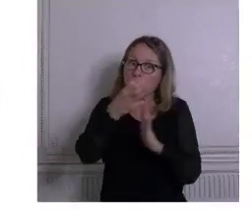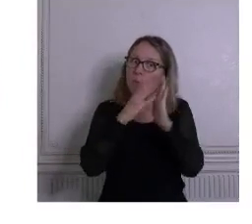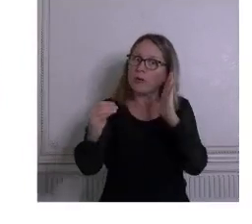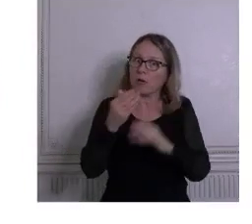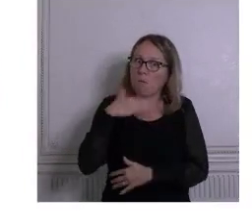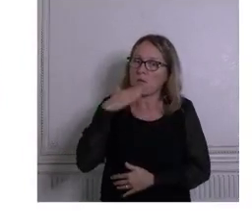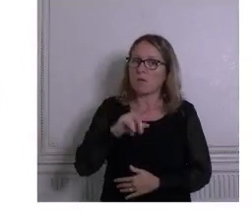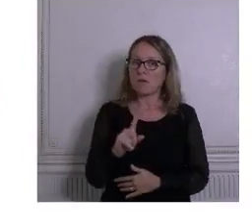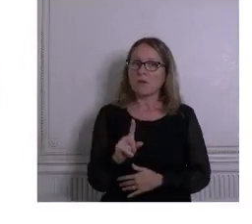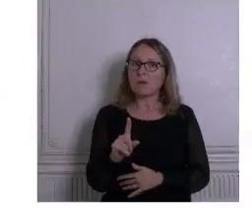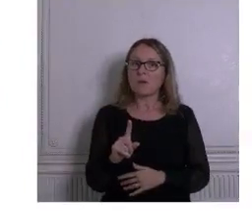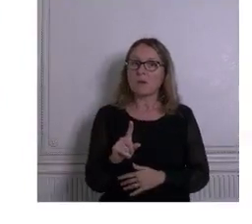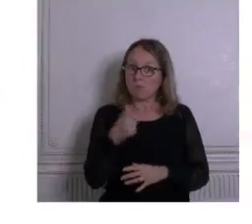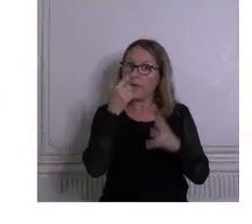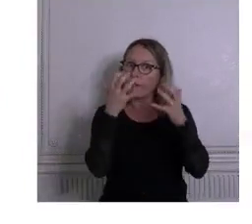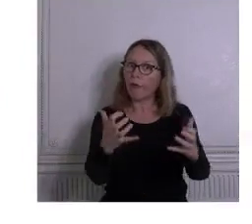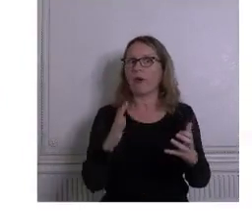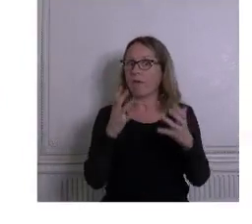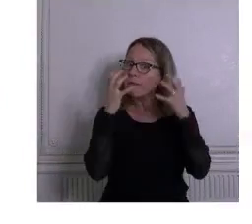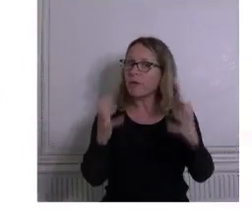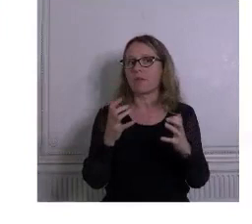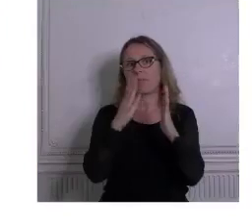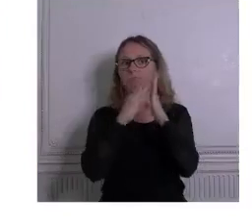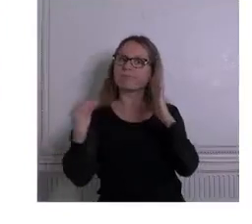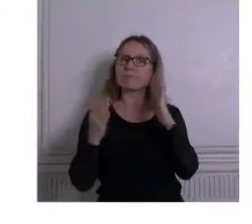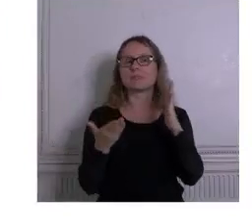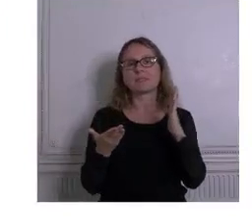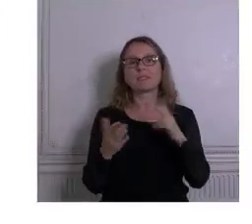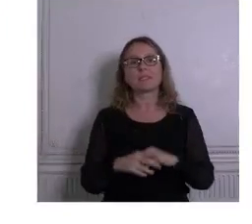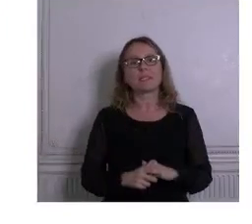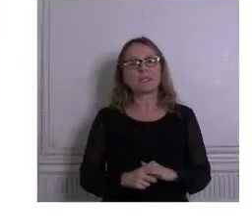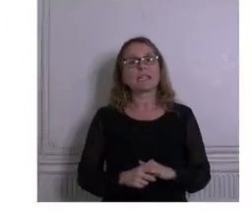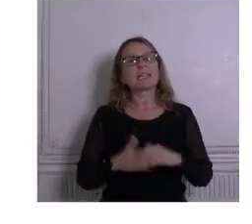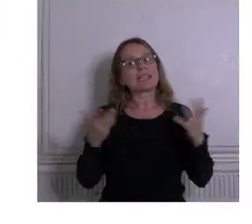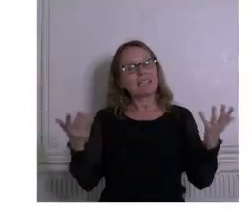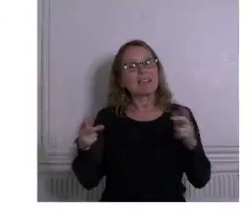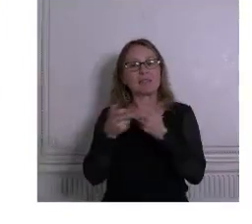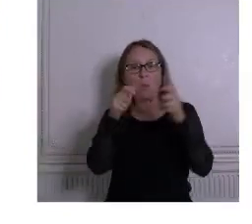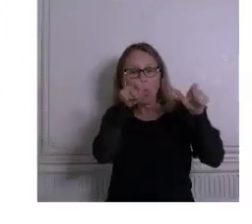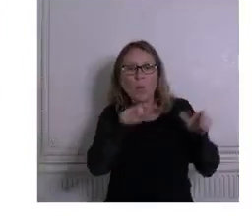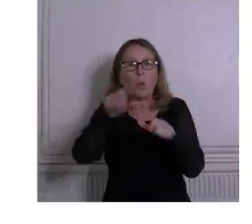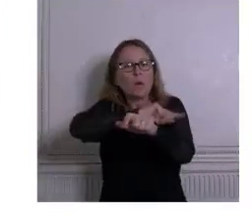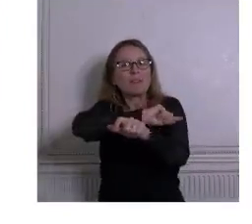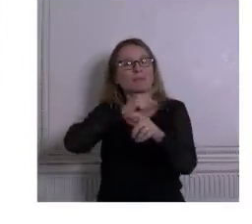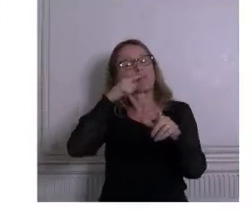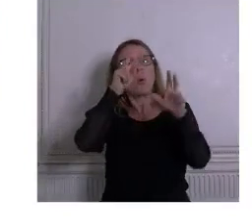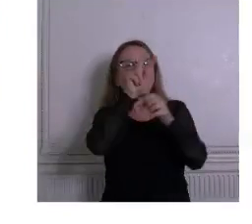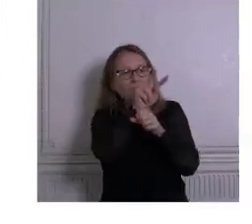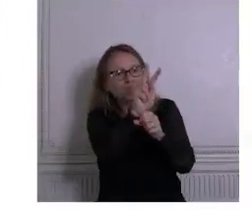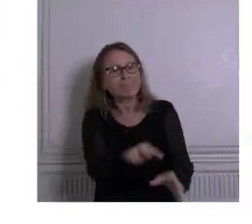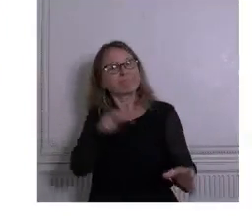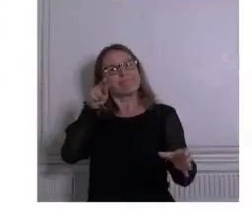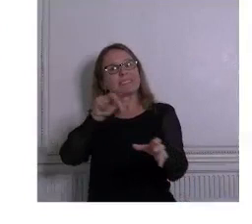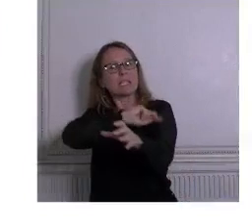m'agace énormément. Ça fait un mandat et demi que nous alertons, que nous faisons des